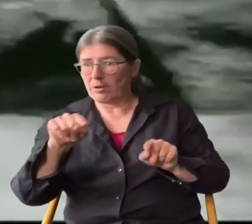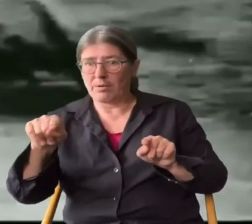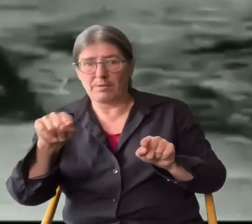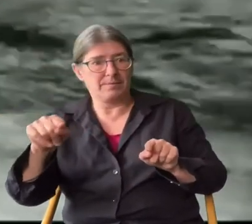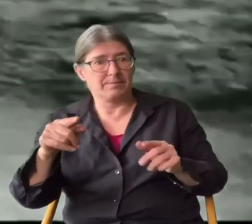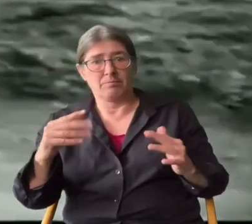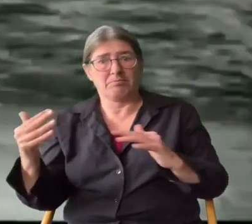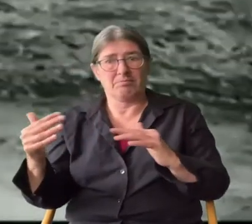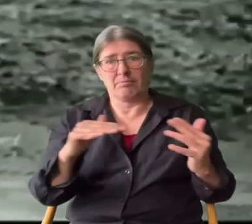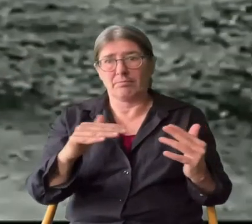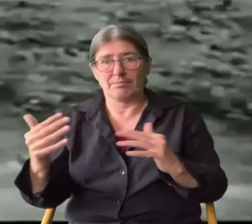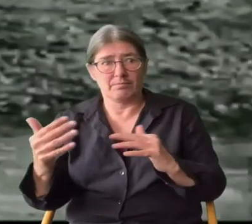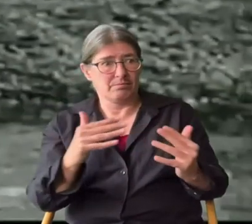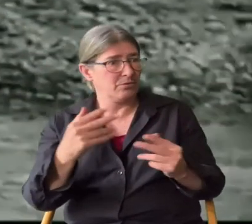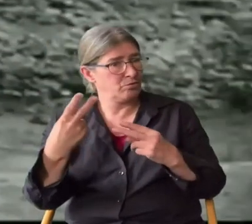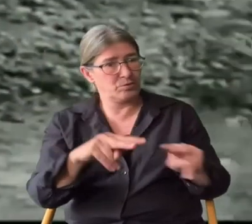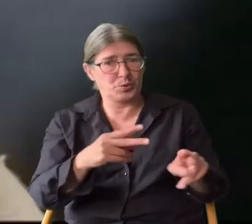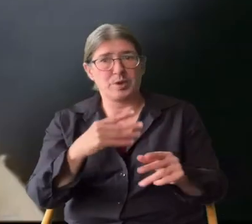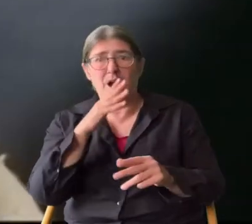Ursache und Wirkung?